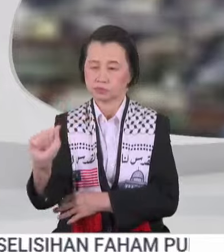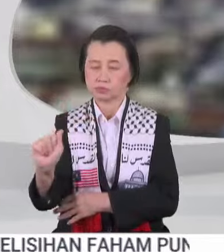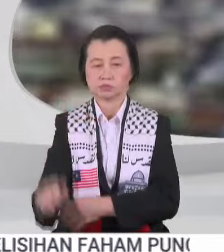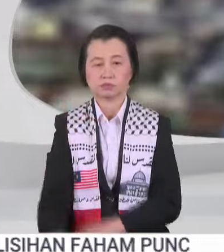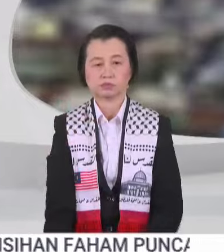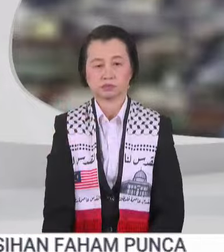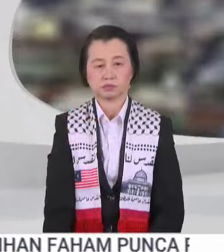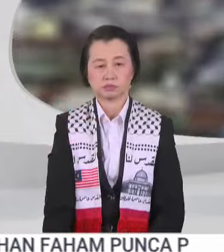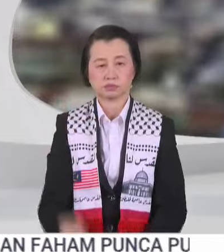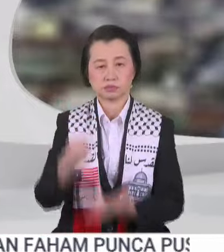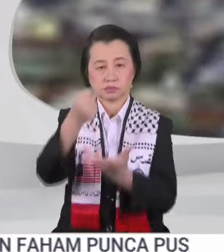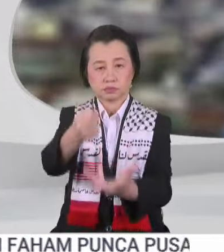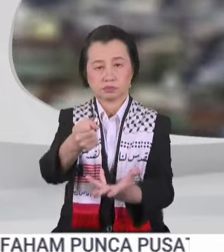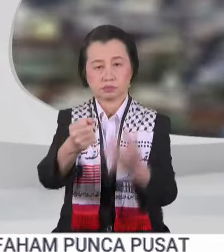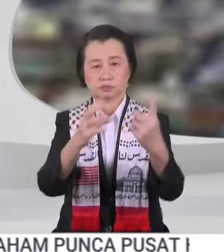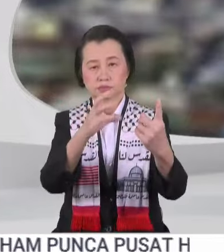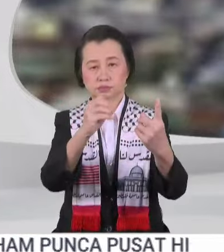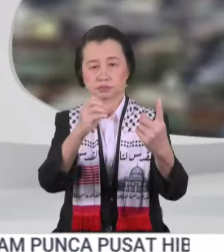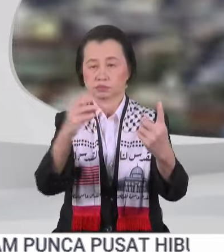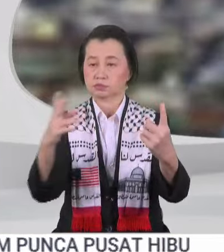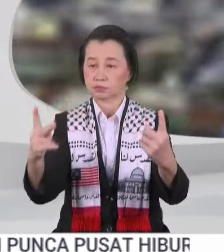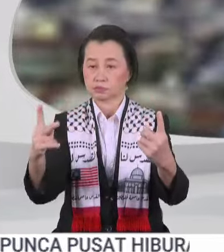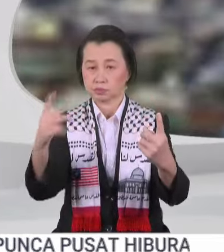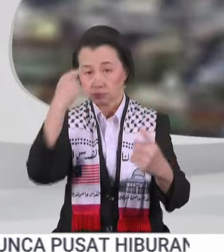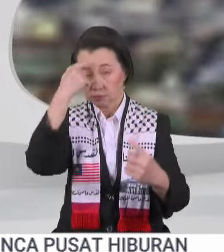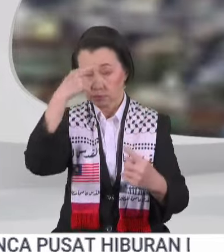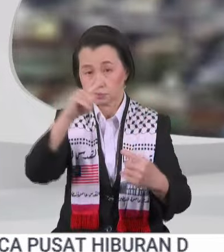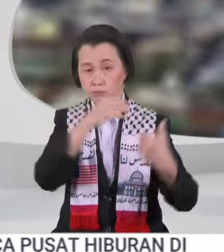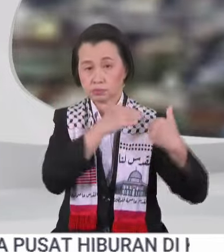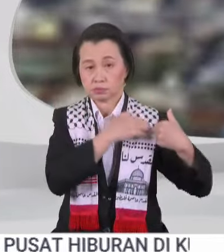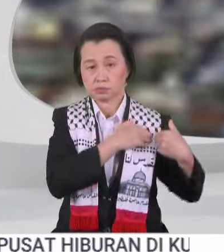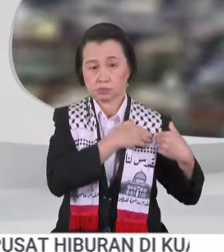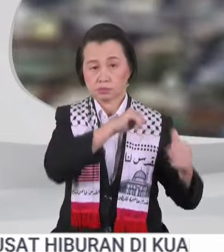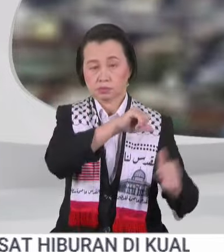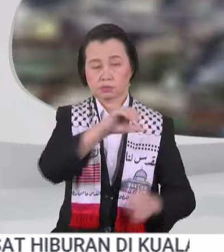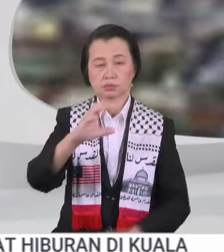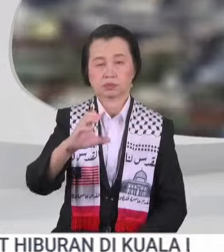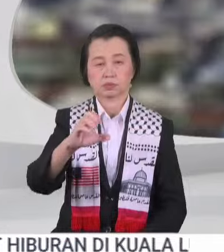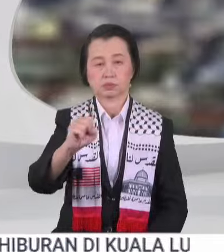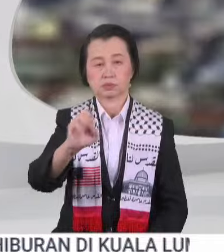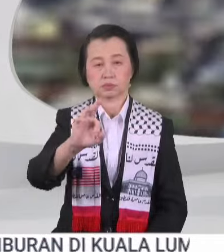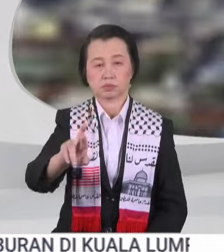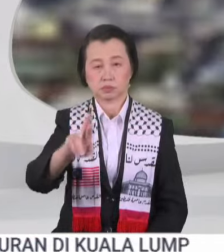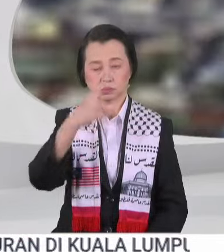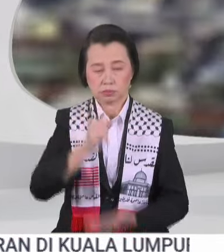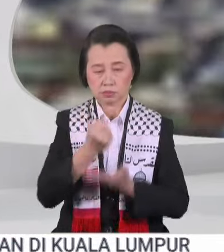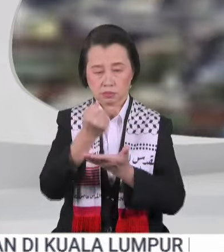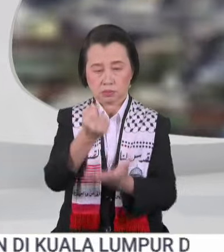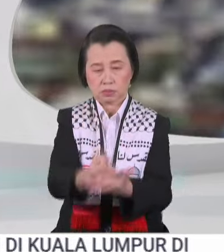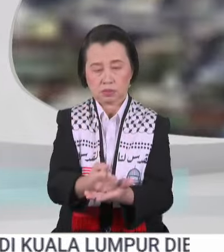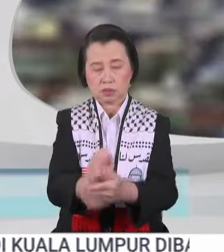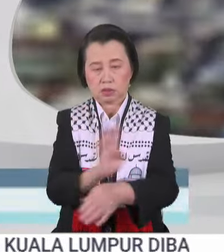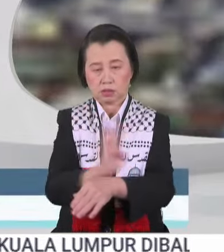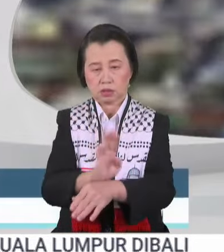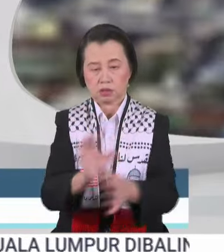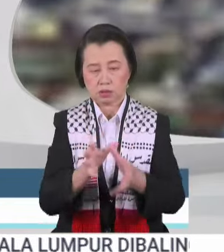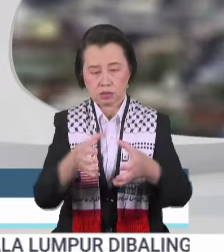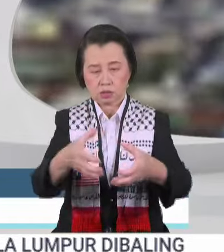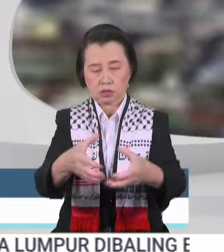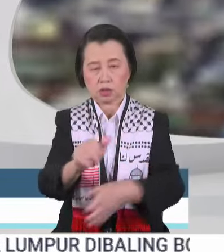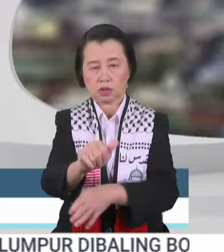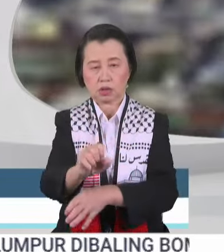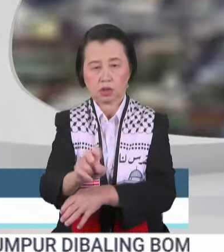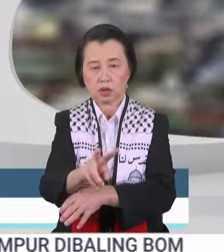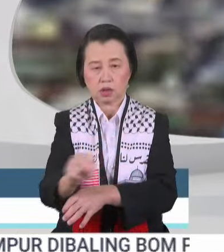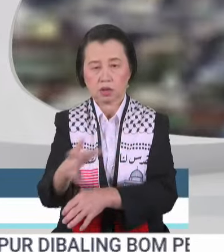Sirim Berhad memperuntukkan RM100,000 bagi inisiatif tanggungjawab sosial korporat syarikat membantu usahawan daripada golongan ASNAF